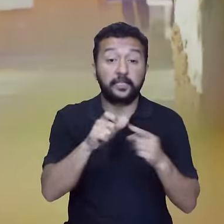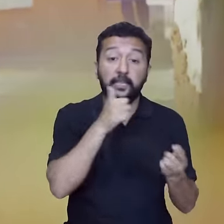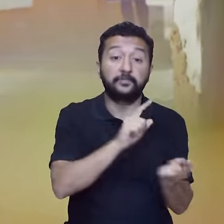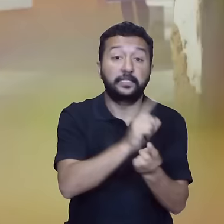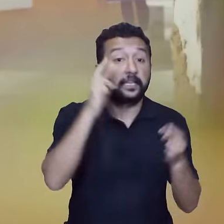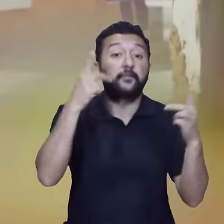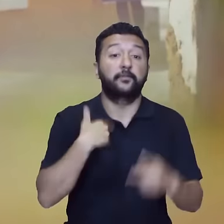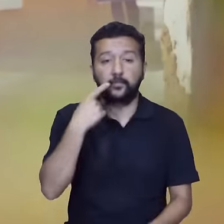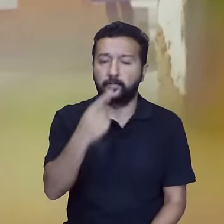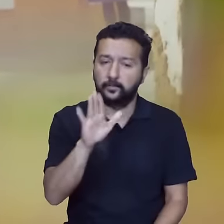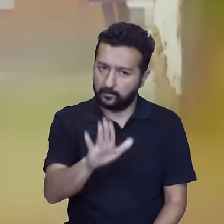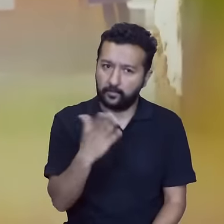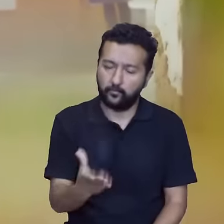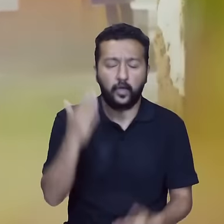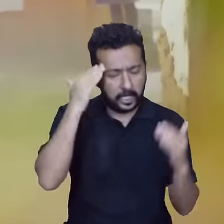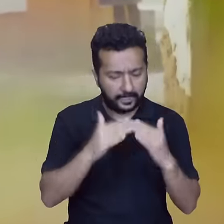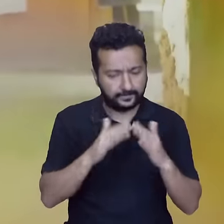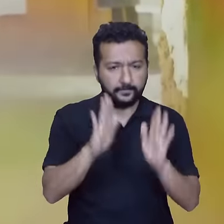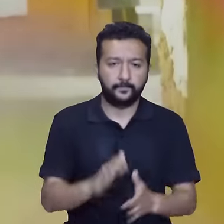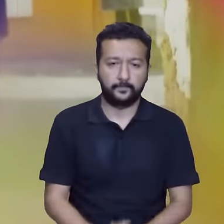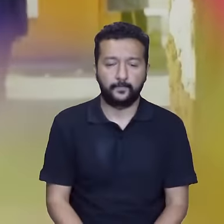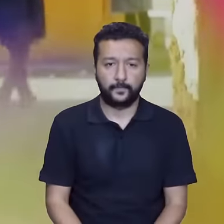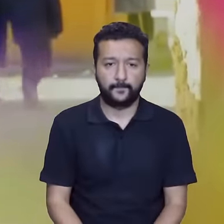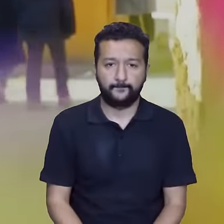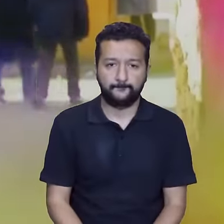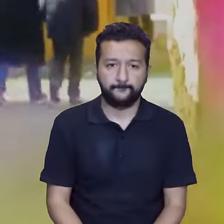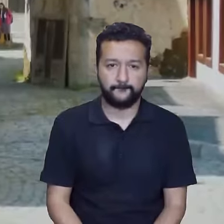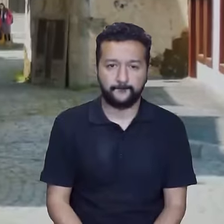abi, anladın mı beni? Tamam, anlaştık.